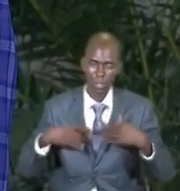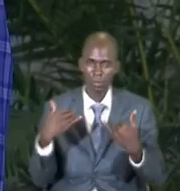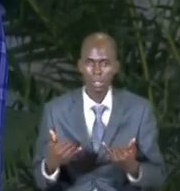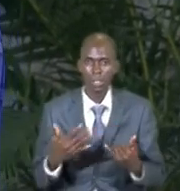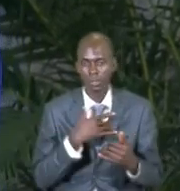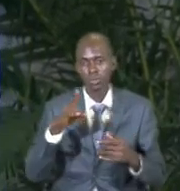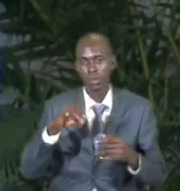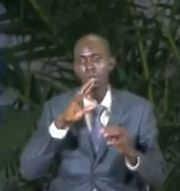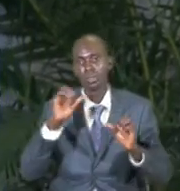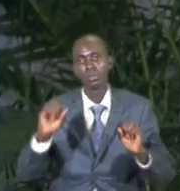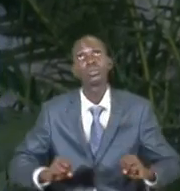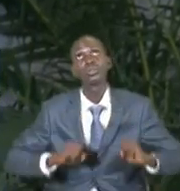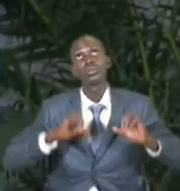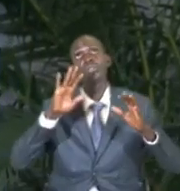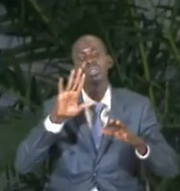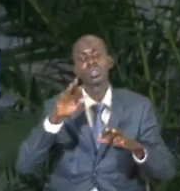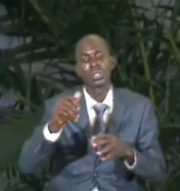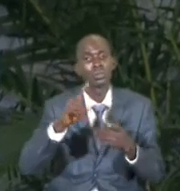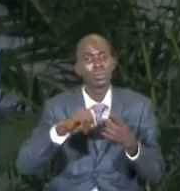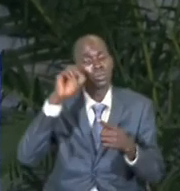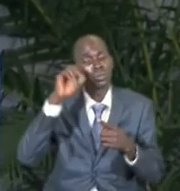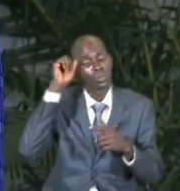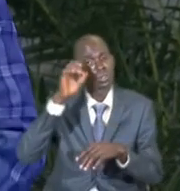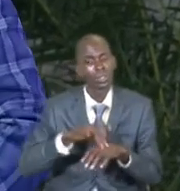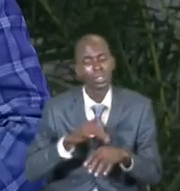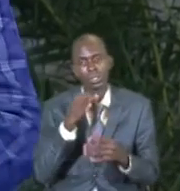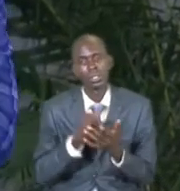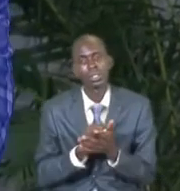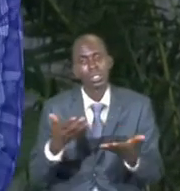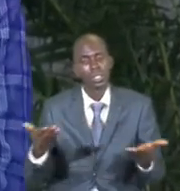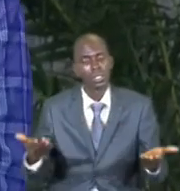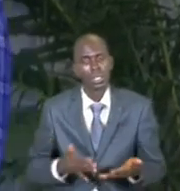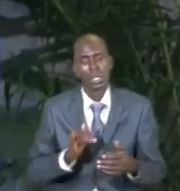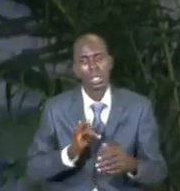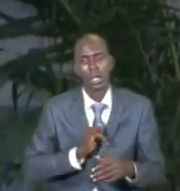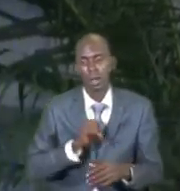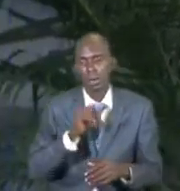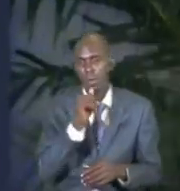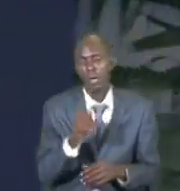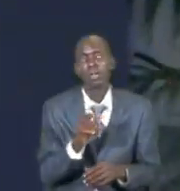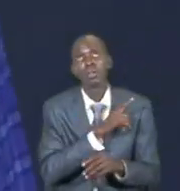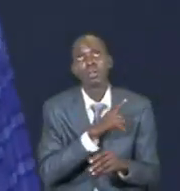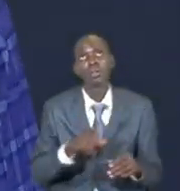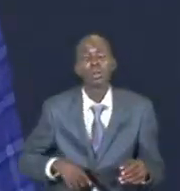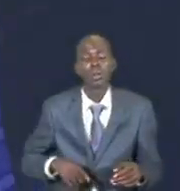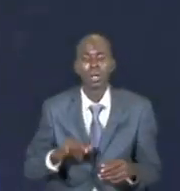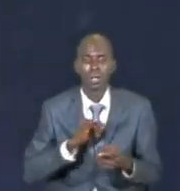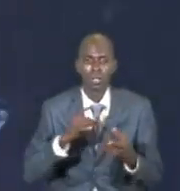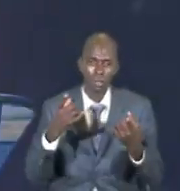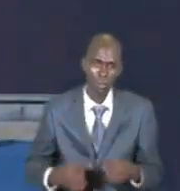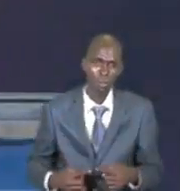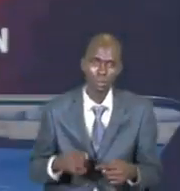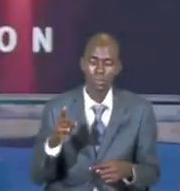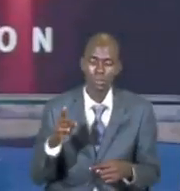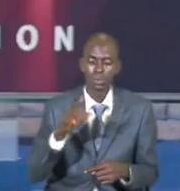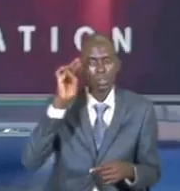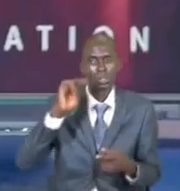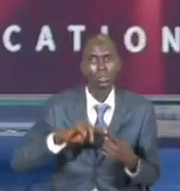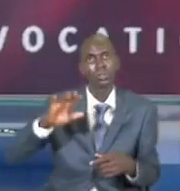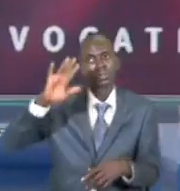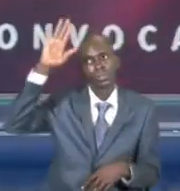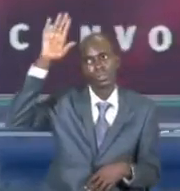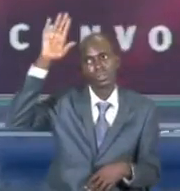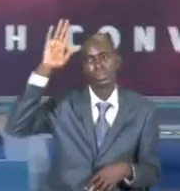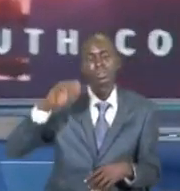lekwa m, onye nwe m lekwa m, abịala m. Ebe ọ bụla nọ, naanị welie aka gị elu, welie aka gị elu. Ị were ndụ